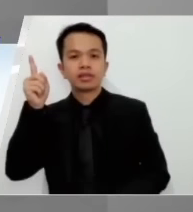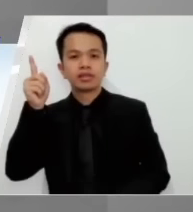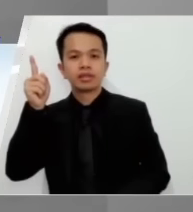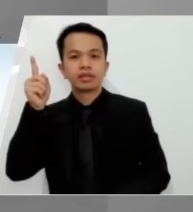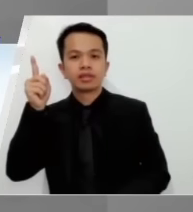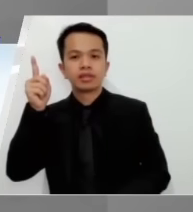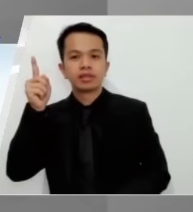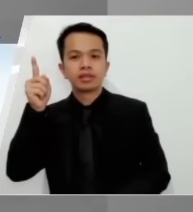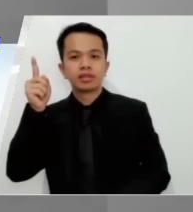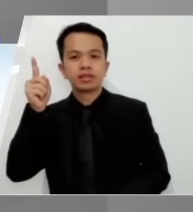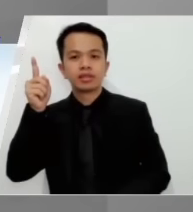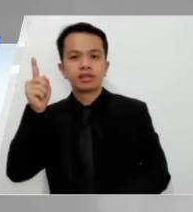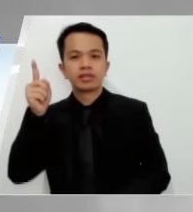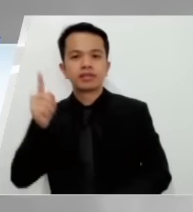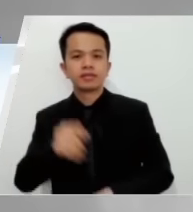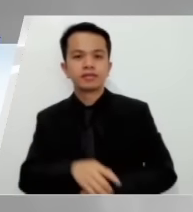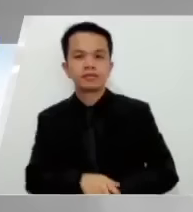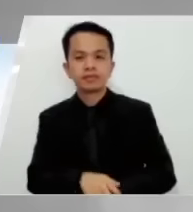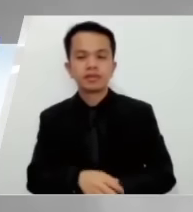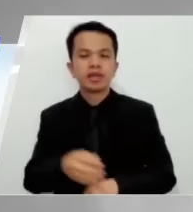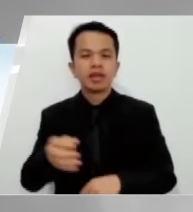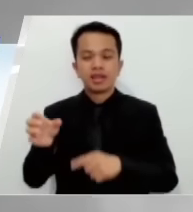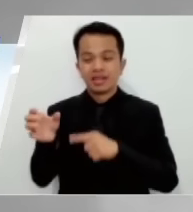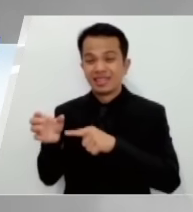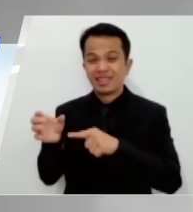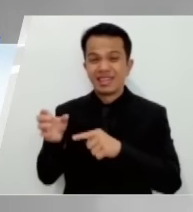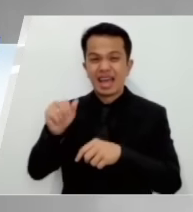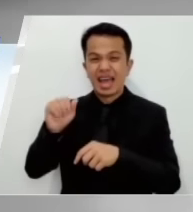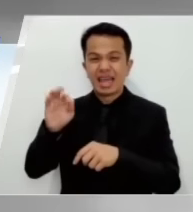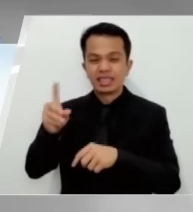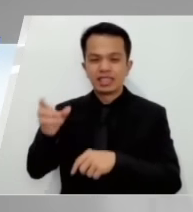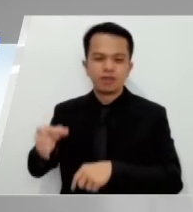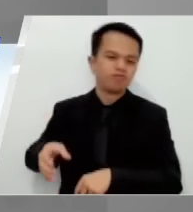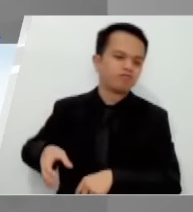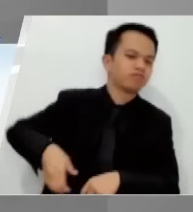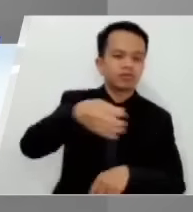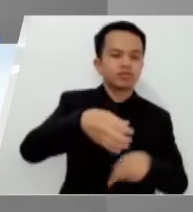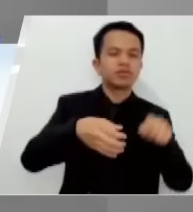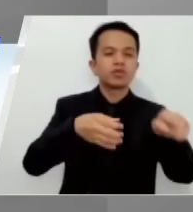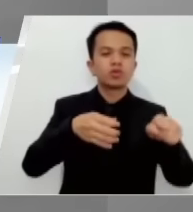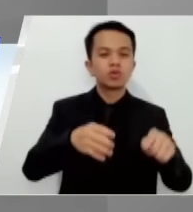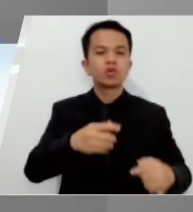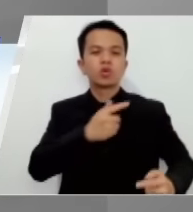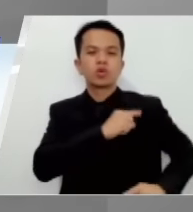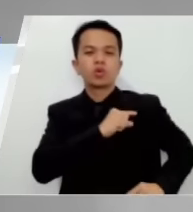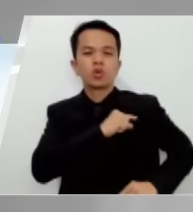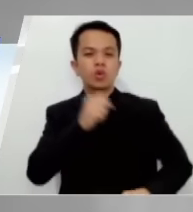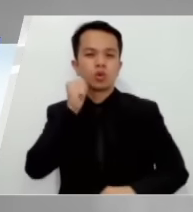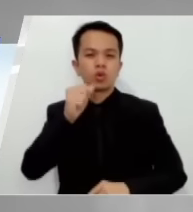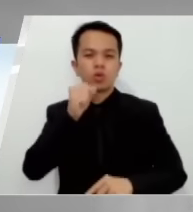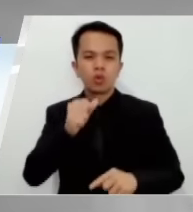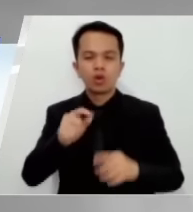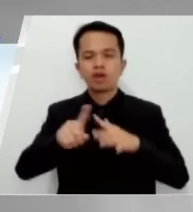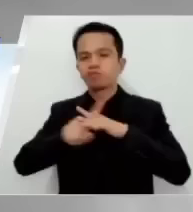pa isinaboy niya ang laman ng baso sa isang volunteer ladyguard saka tumakbo